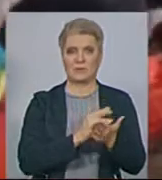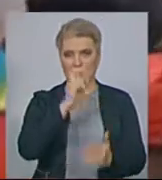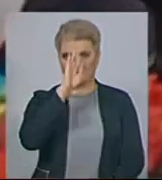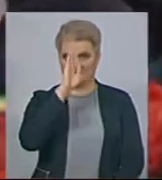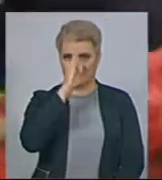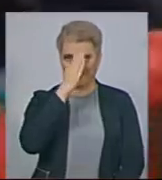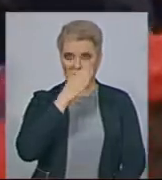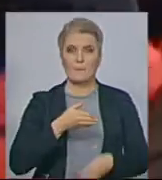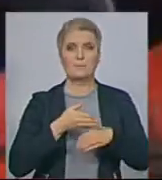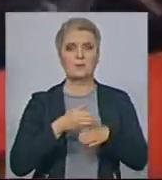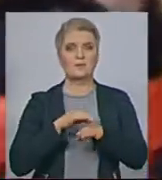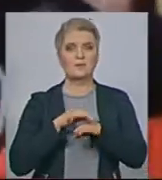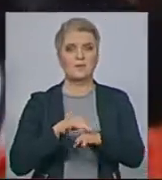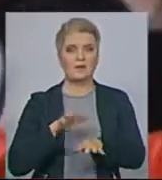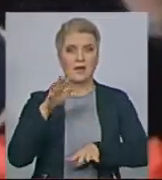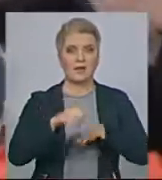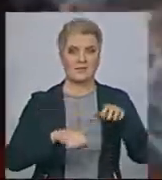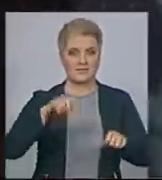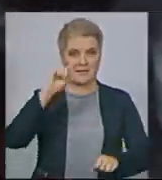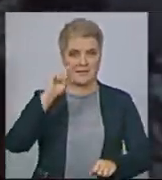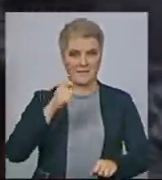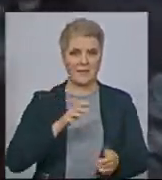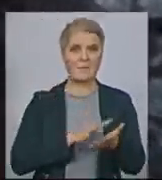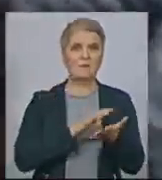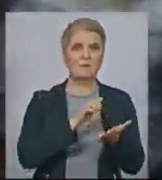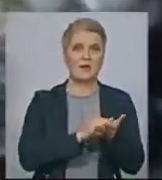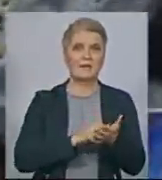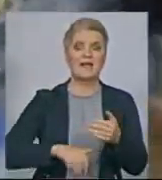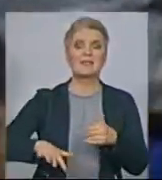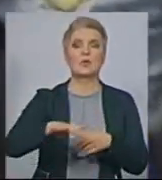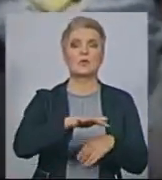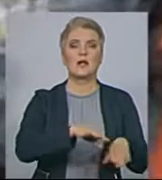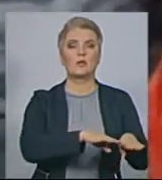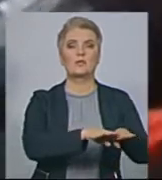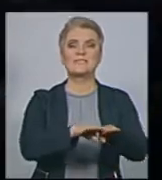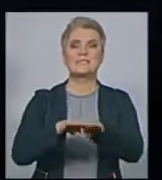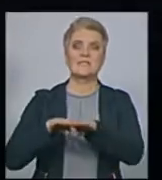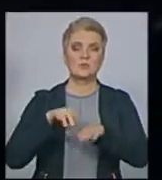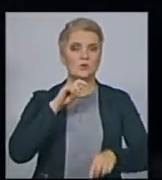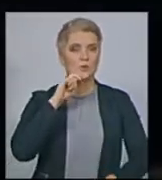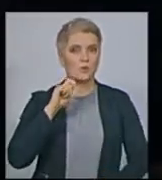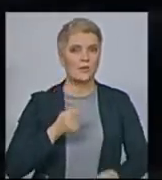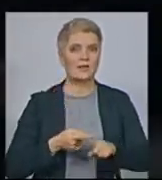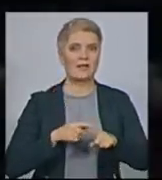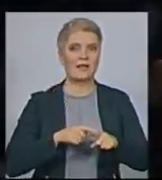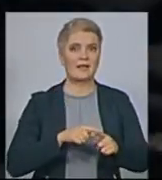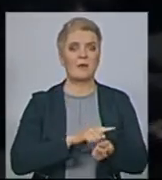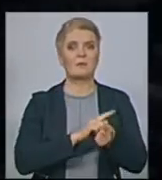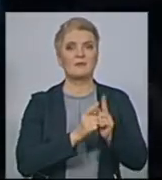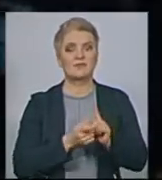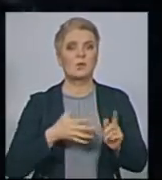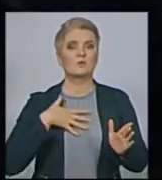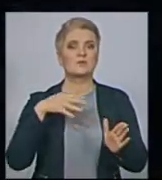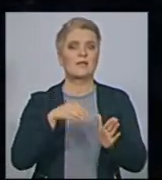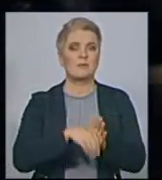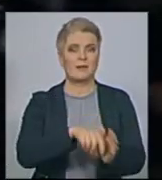веденні агресивної війни і посягання на територіальну цілісність і недоторканність України, що призвело до загибелі людей.